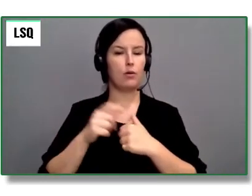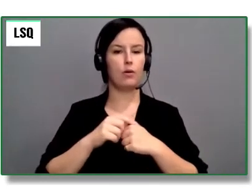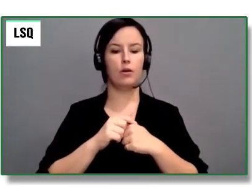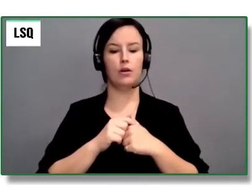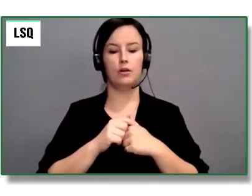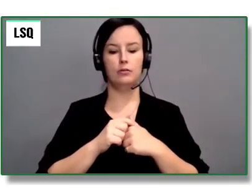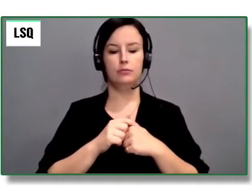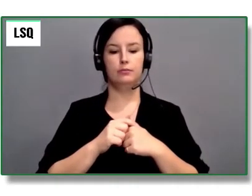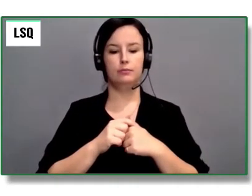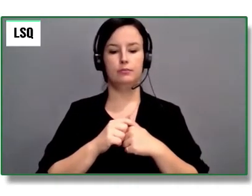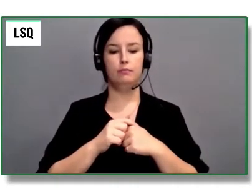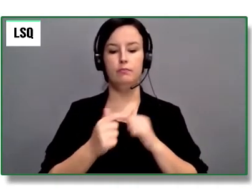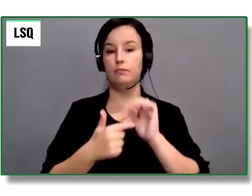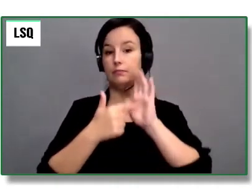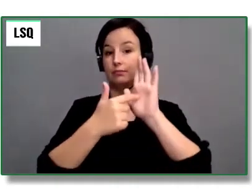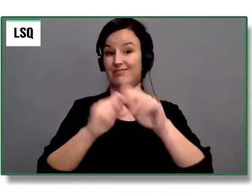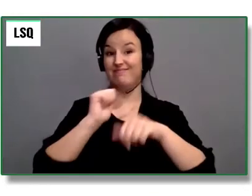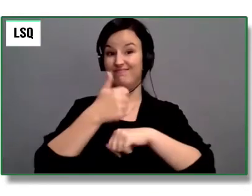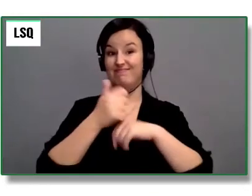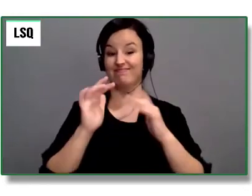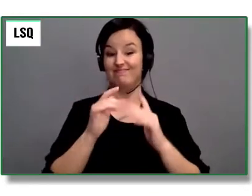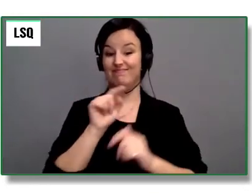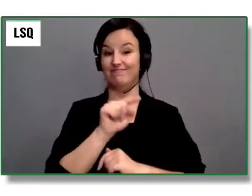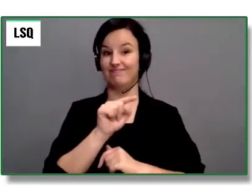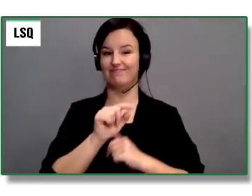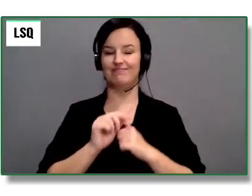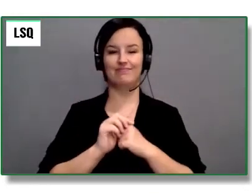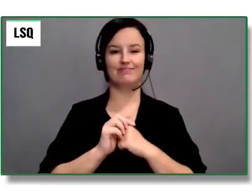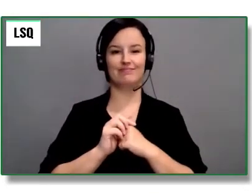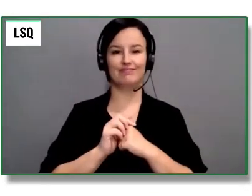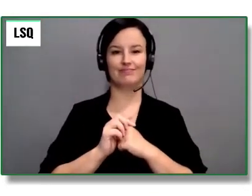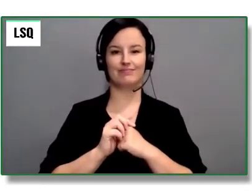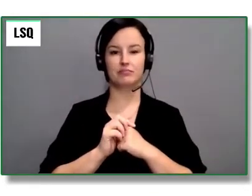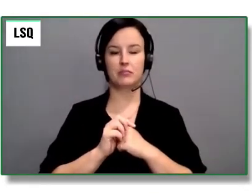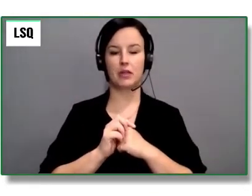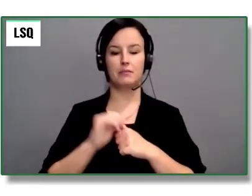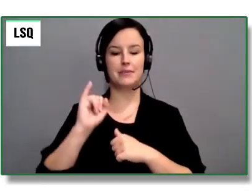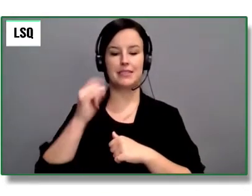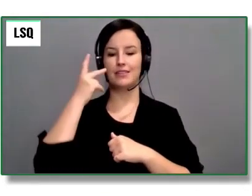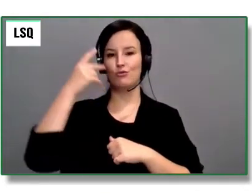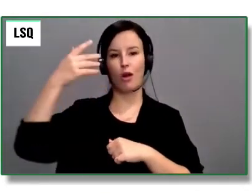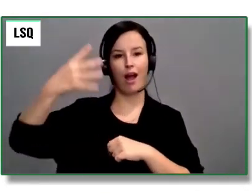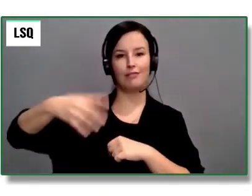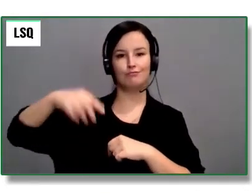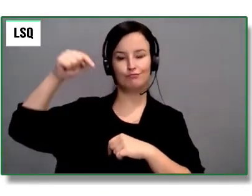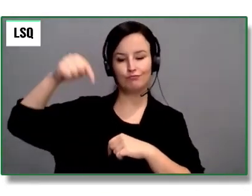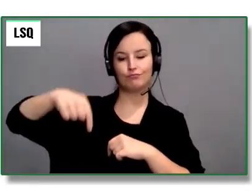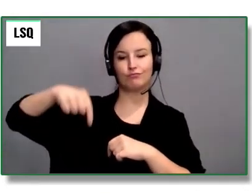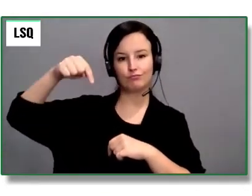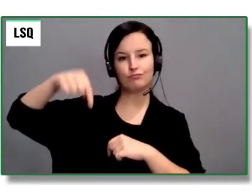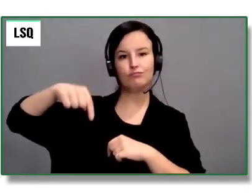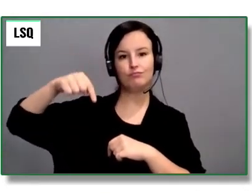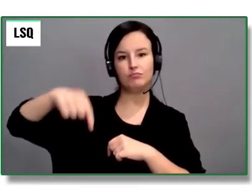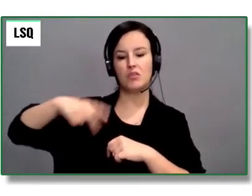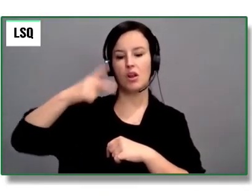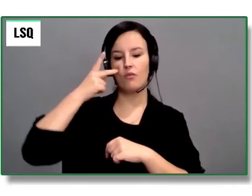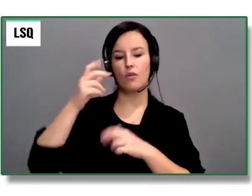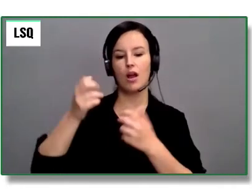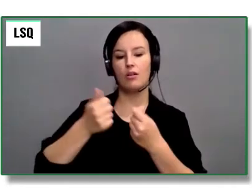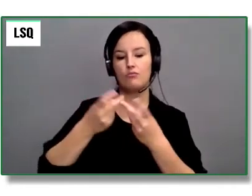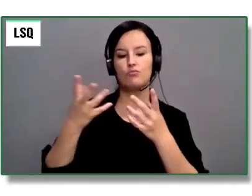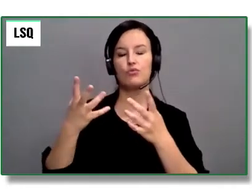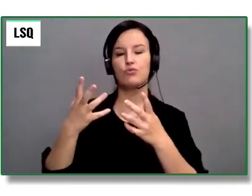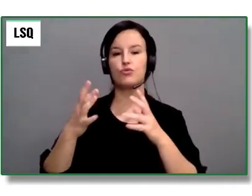Et je vais vous montrer leur site web ici. Et si on fait défiler l'écran, on voit des profils pour